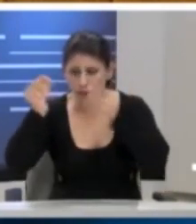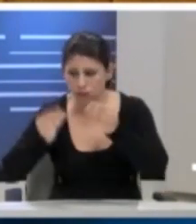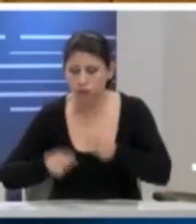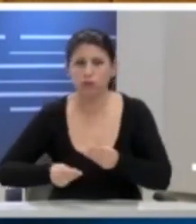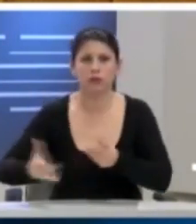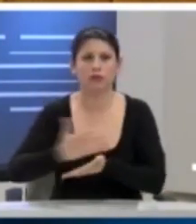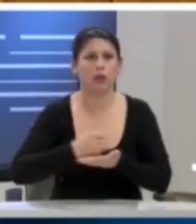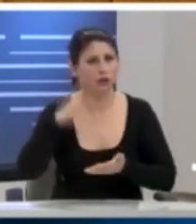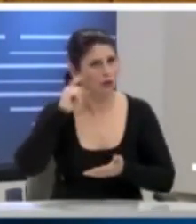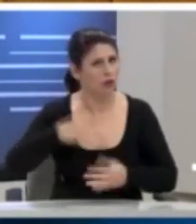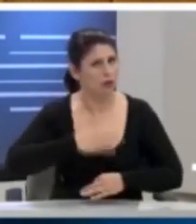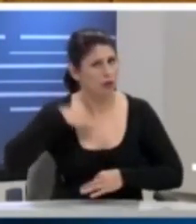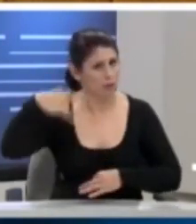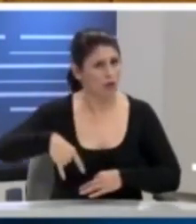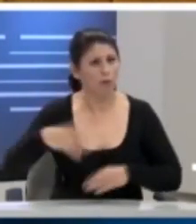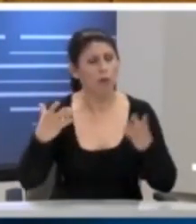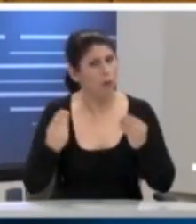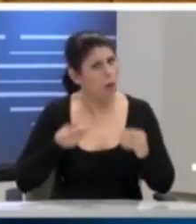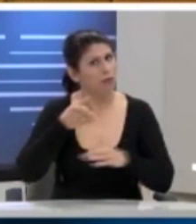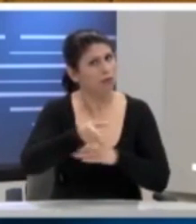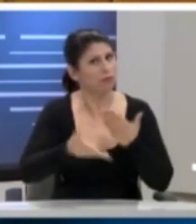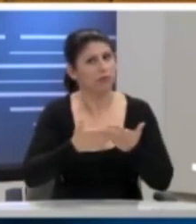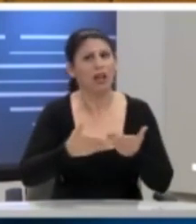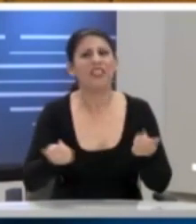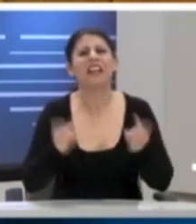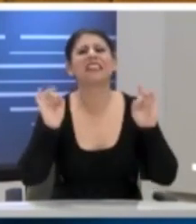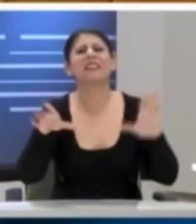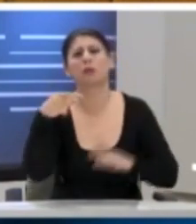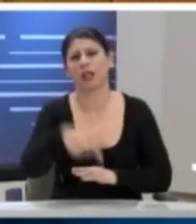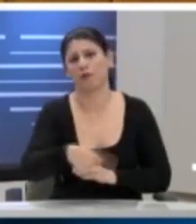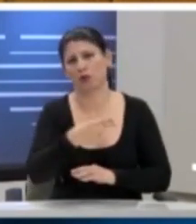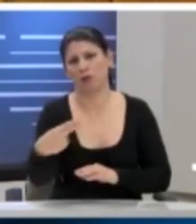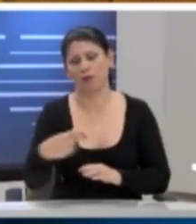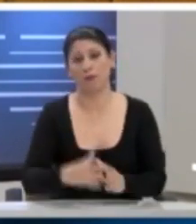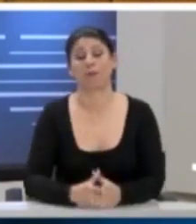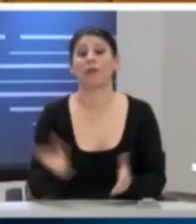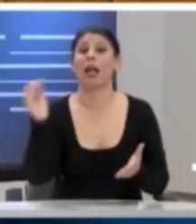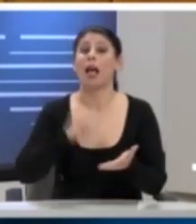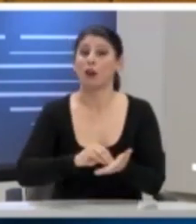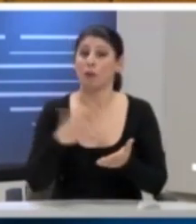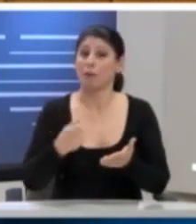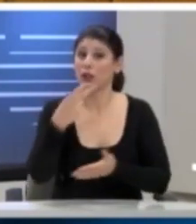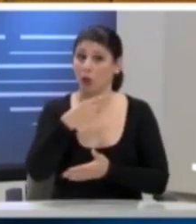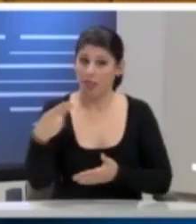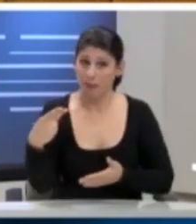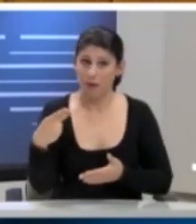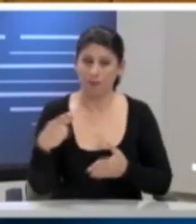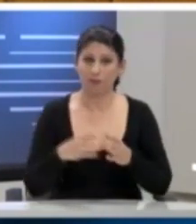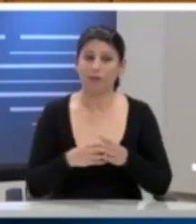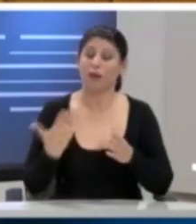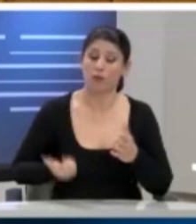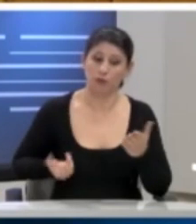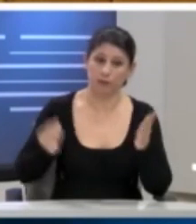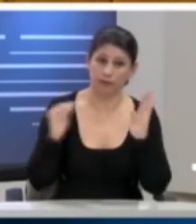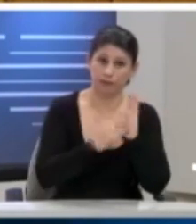Το ξέρει ο κ. Πετρόπουλος, τον έχουν ψευθεί αρκετοί. Δεν έχετε κάνει τίποτα γι' αυτό. Επίσης, υπάρχει το ζήτημα που